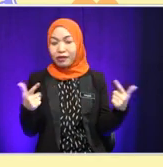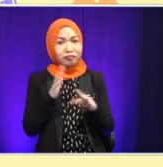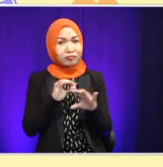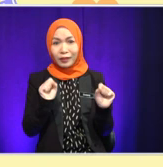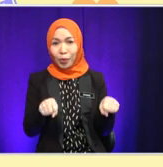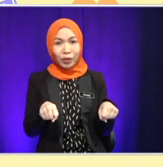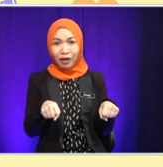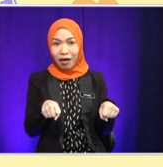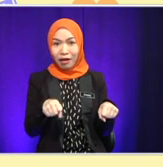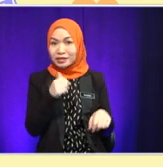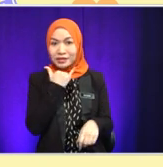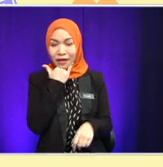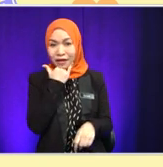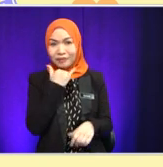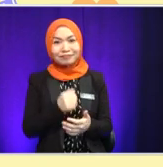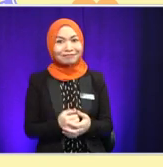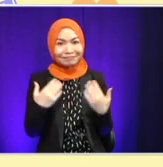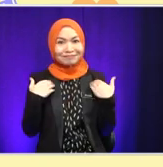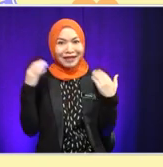selain dari mertua kita contoh